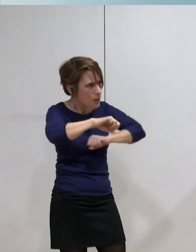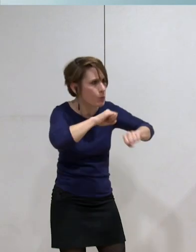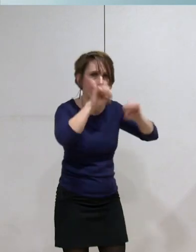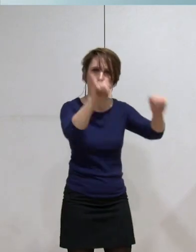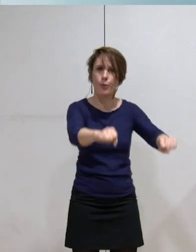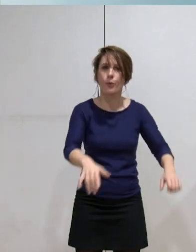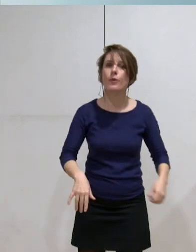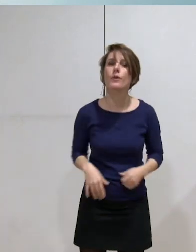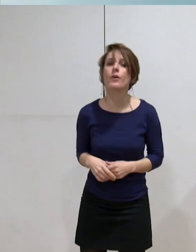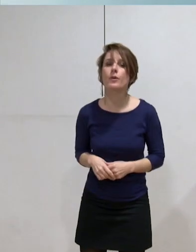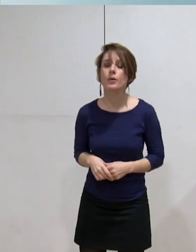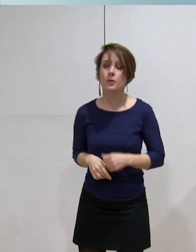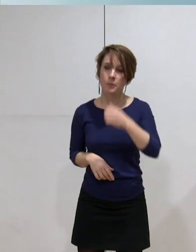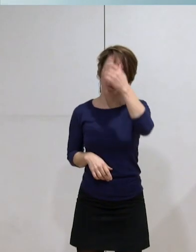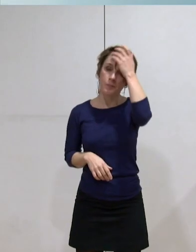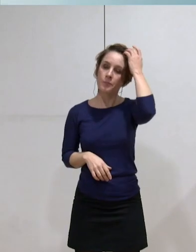d'agir